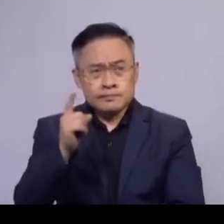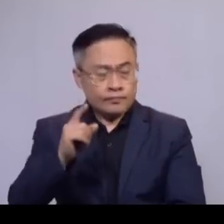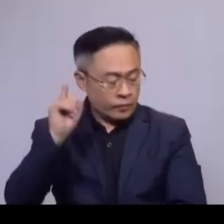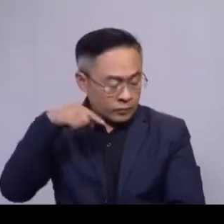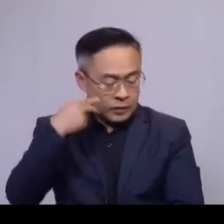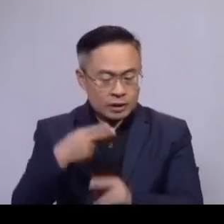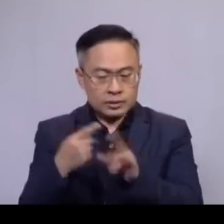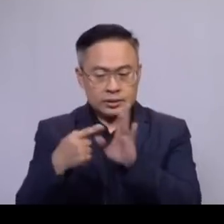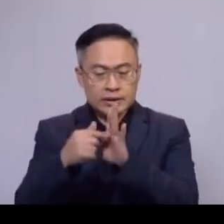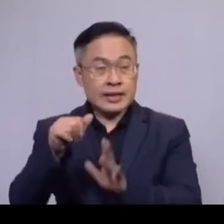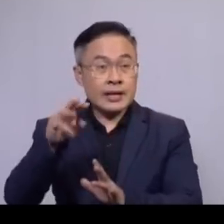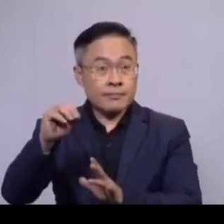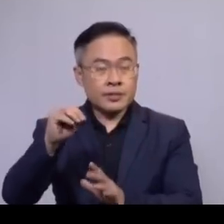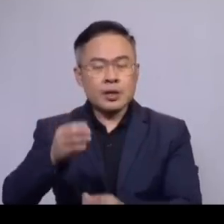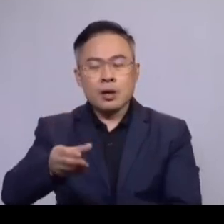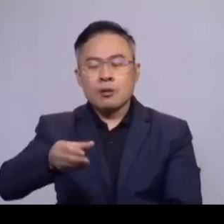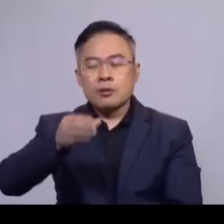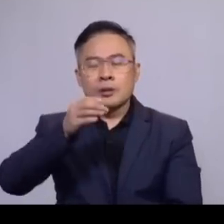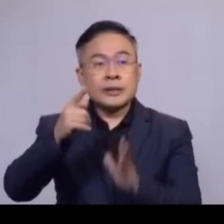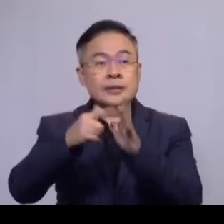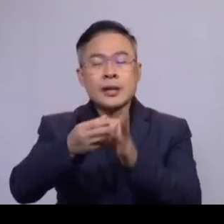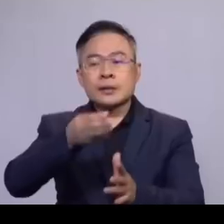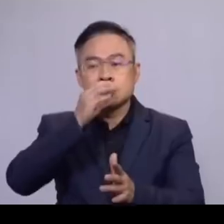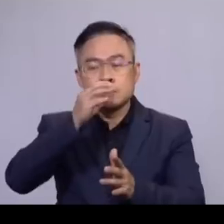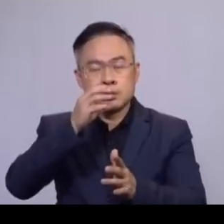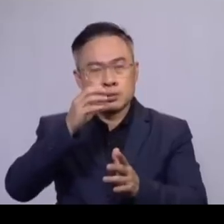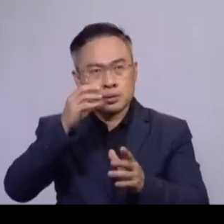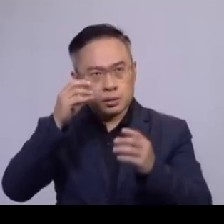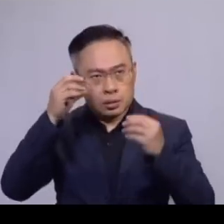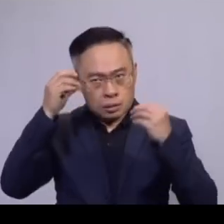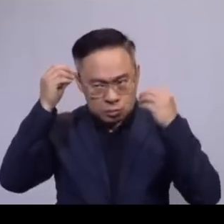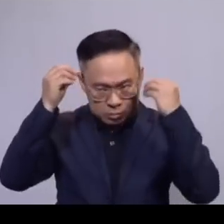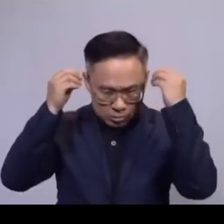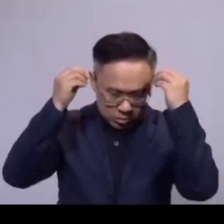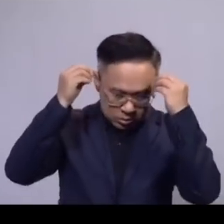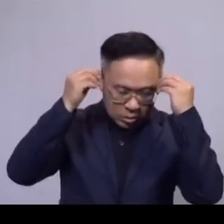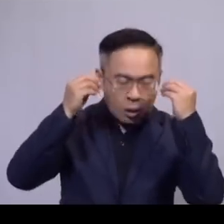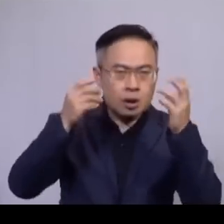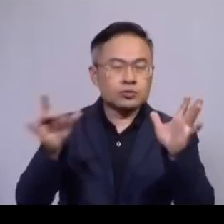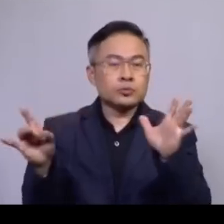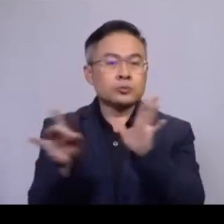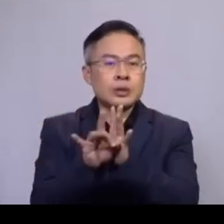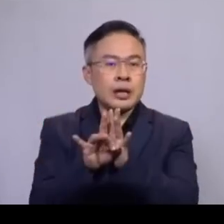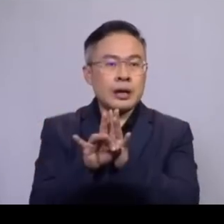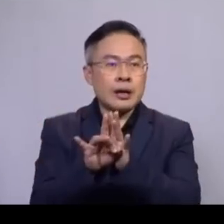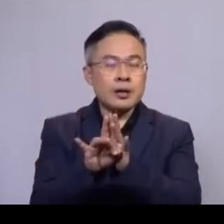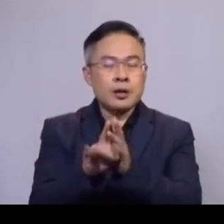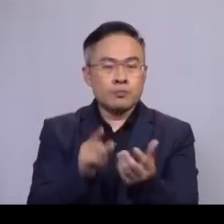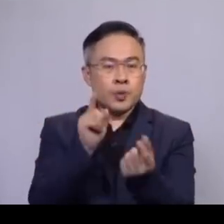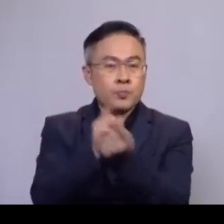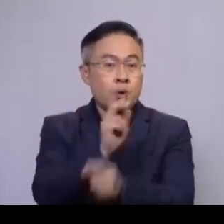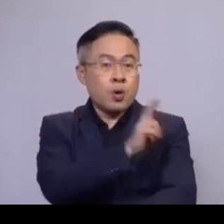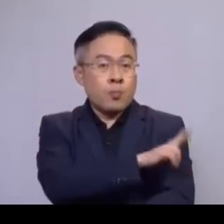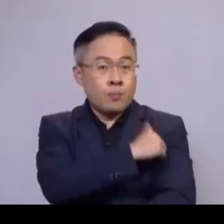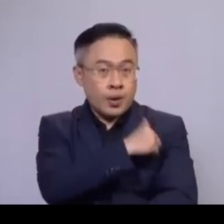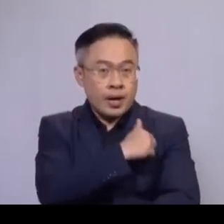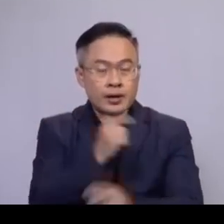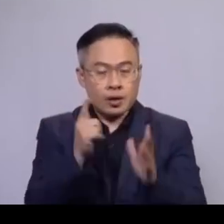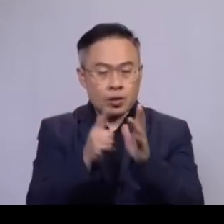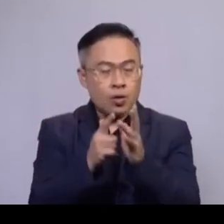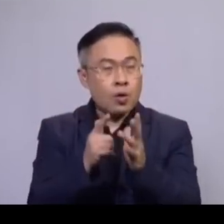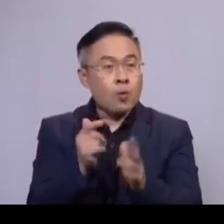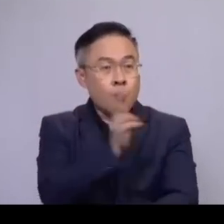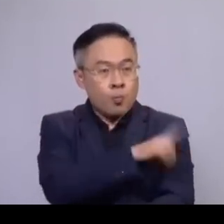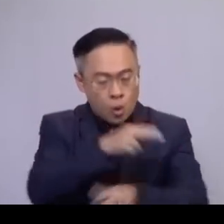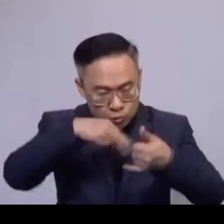คยให้กินยาบางอย่างนะฮะจนกระทั่งต่อมาเนี่ยมีอาการผิดปกติก็เลยเดินทางไปพบแพทย์แล้วก็รักษาทันเวลานะ